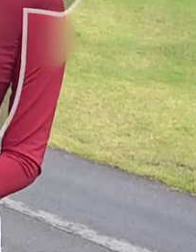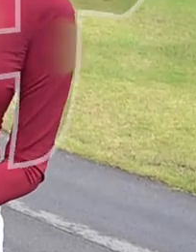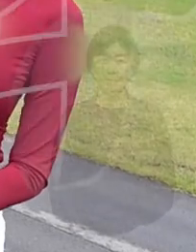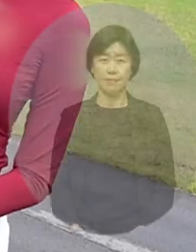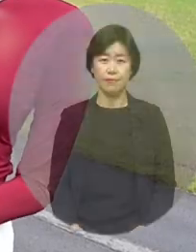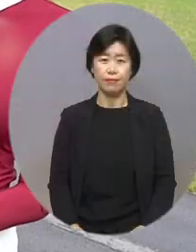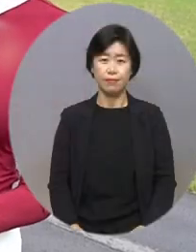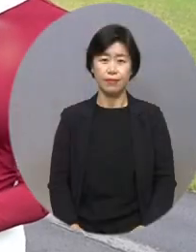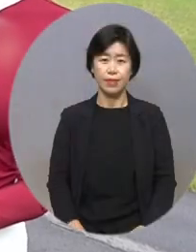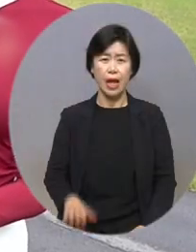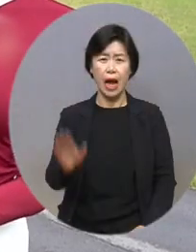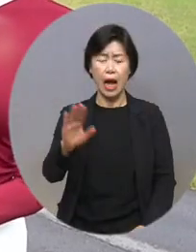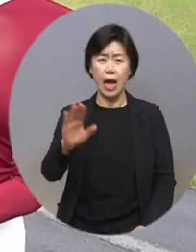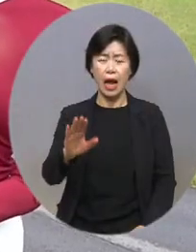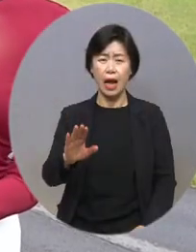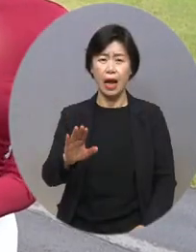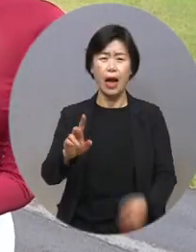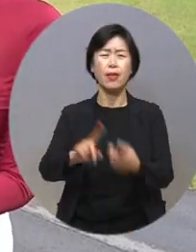나와! 아니야 나오지 마!